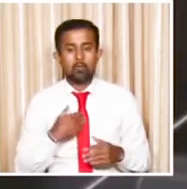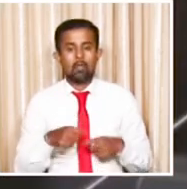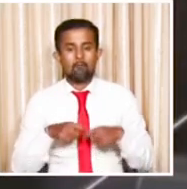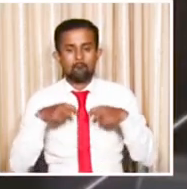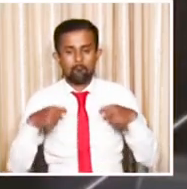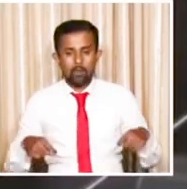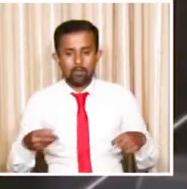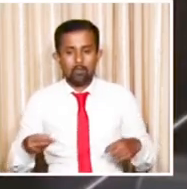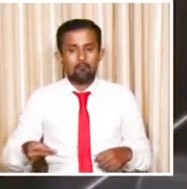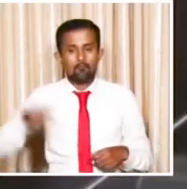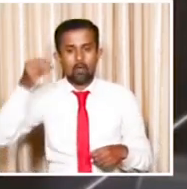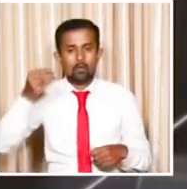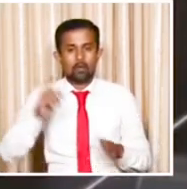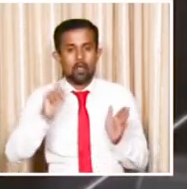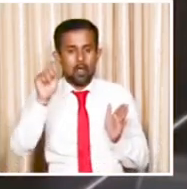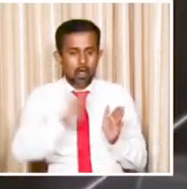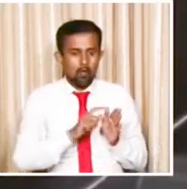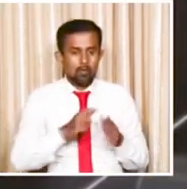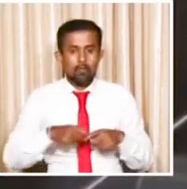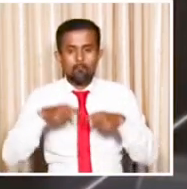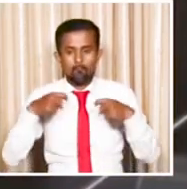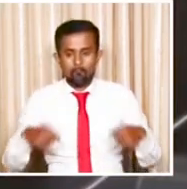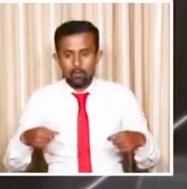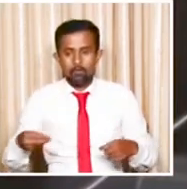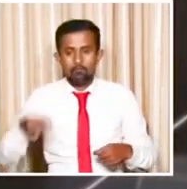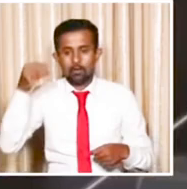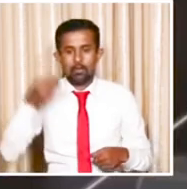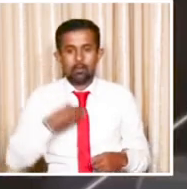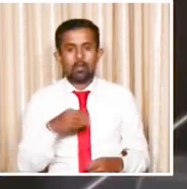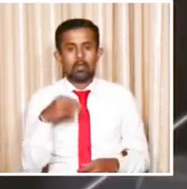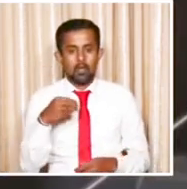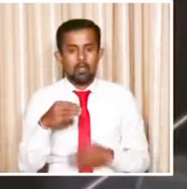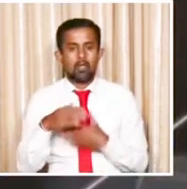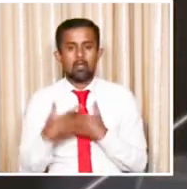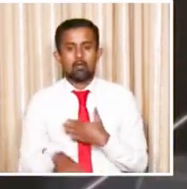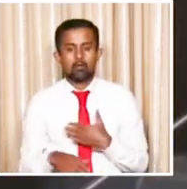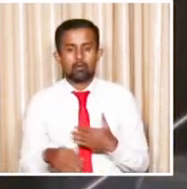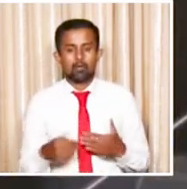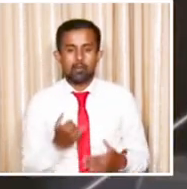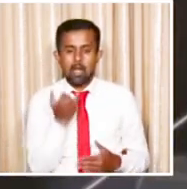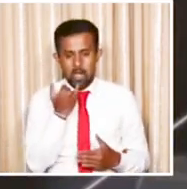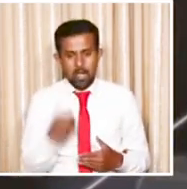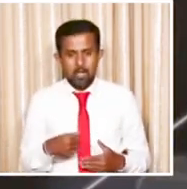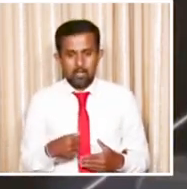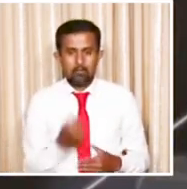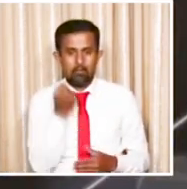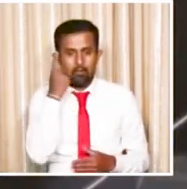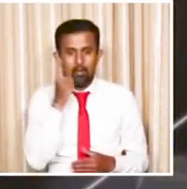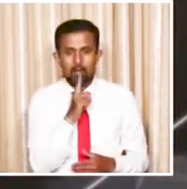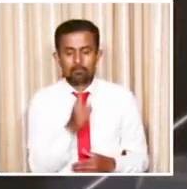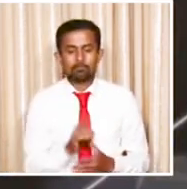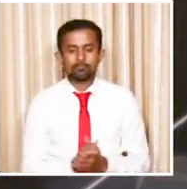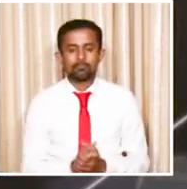වියදම වැඩි. එතකොට ආදායමට වඩා වියදම වැඩි නිසා අපිට ණය ගන්න සිද්ධ වුණා. මේක තමයි අපිට සරලවම සිද්ධ වෙච්ච කාරණාව.